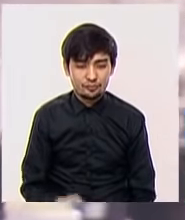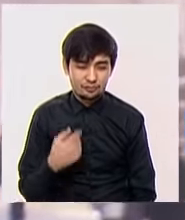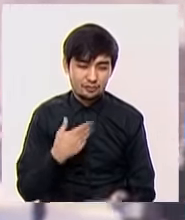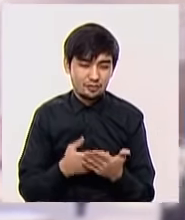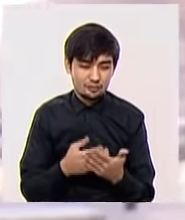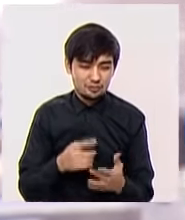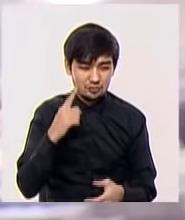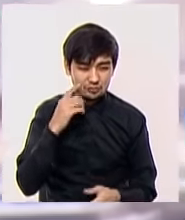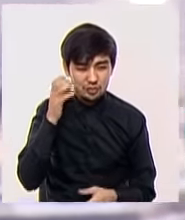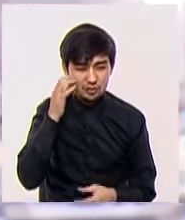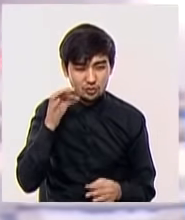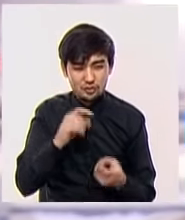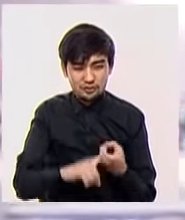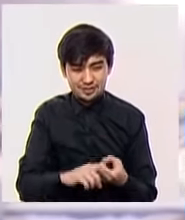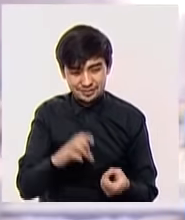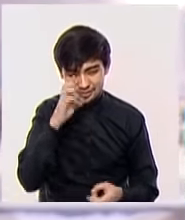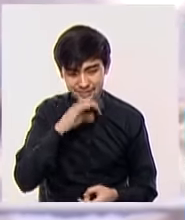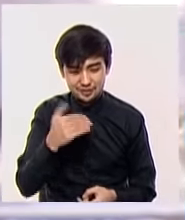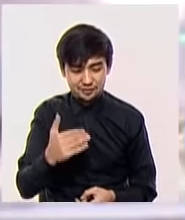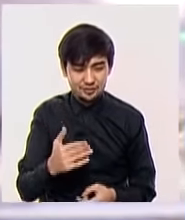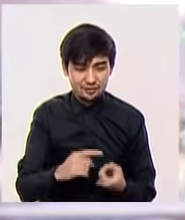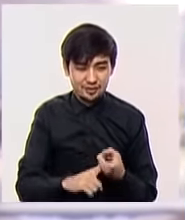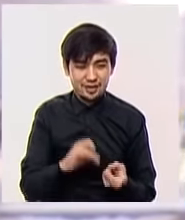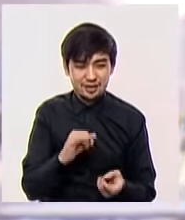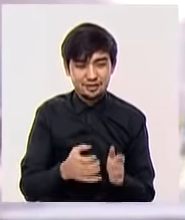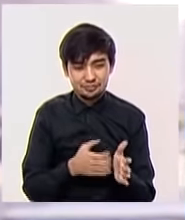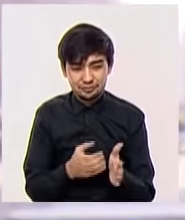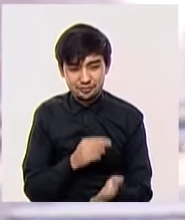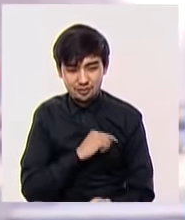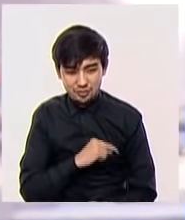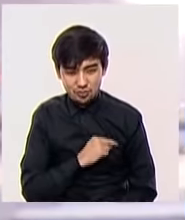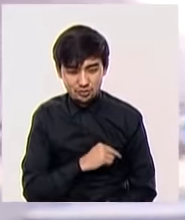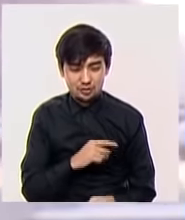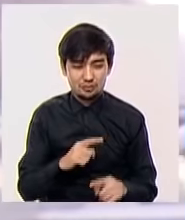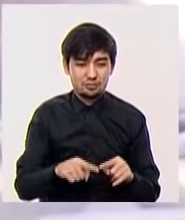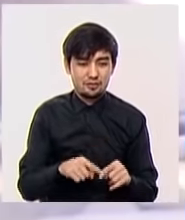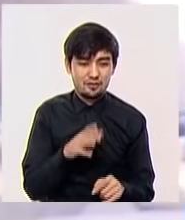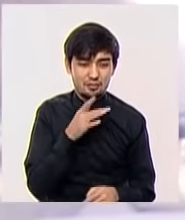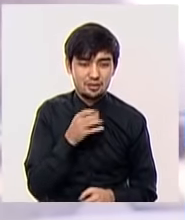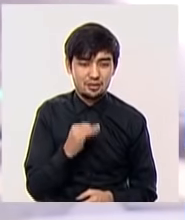политикой страны с недостатком работы с крыльца и